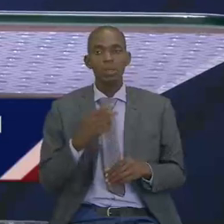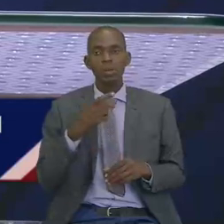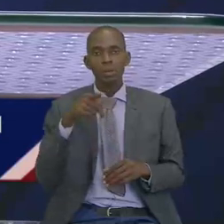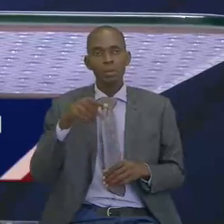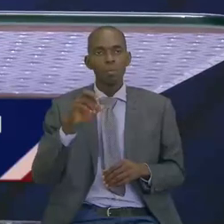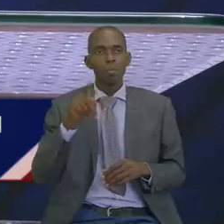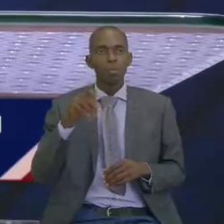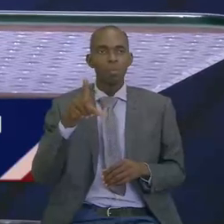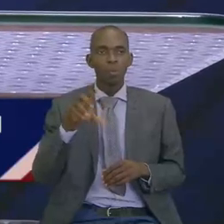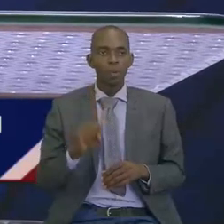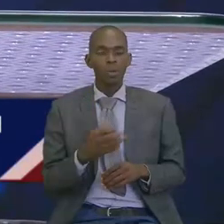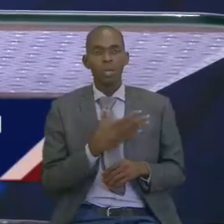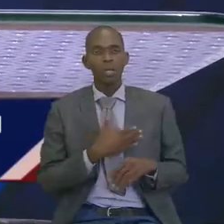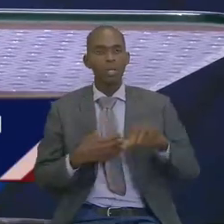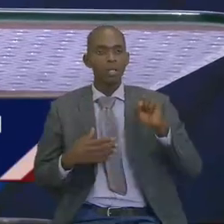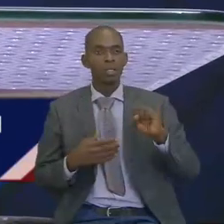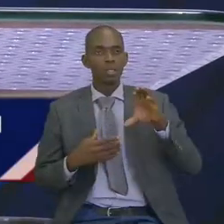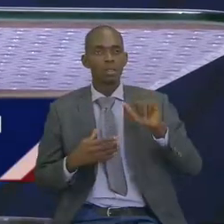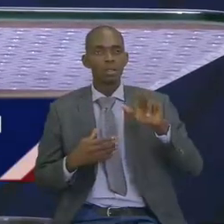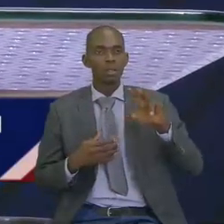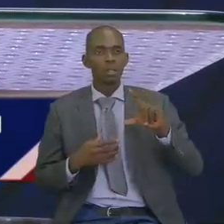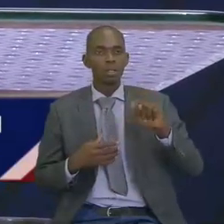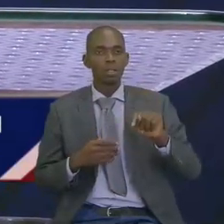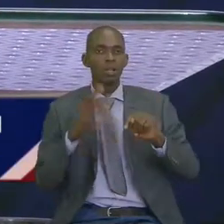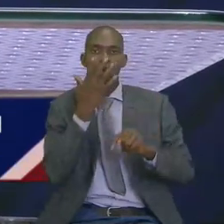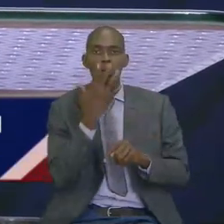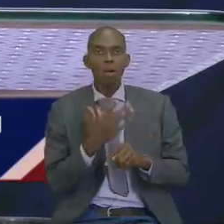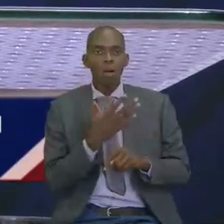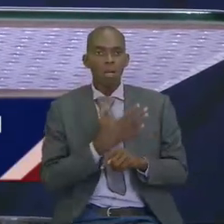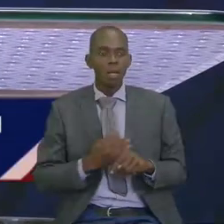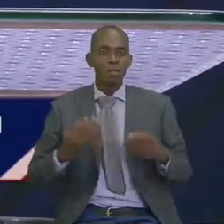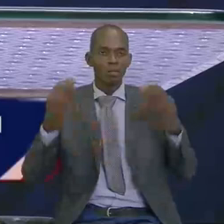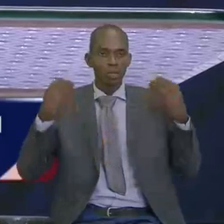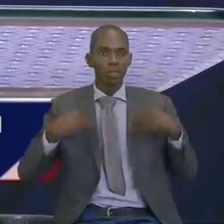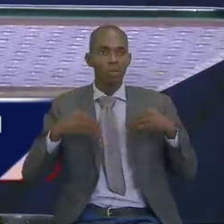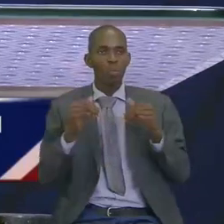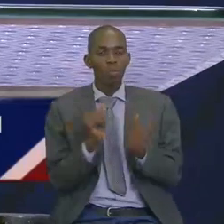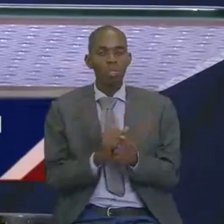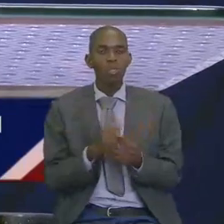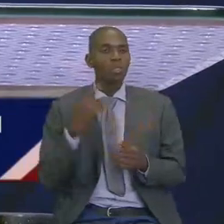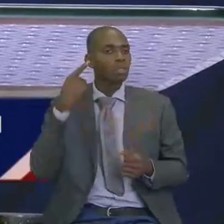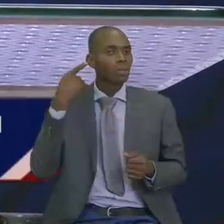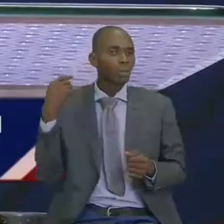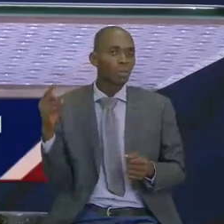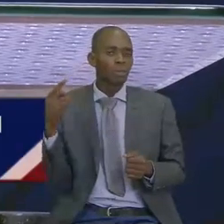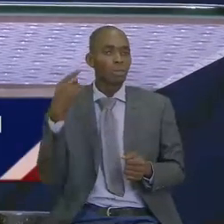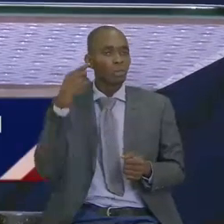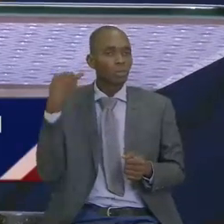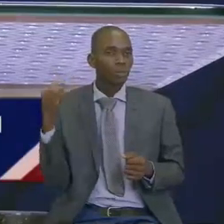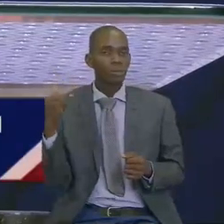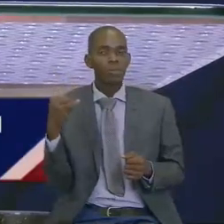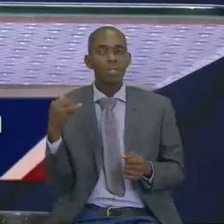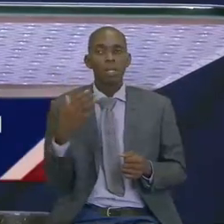femme était vêtue de pourpre et d'écarlate et parée d'or, de